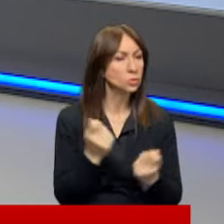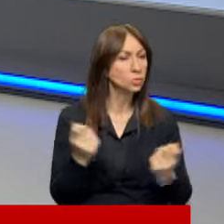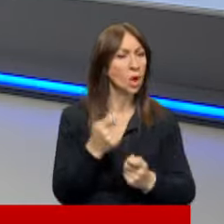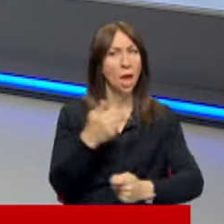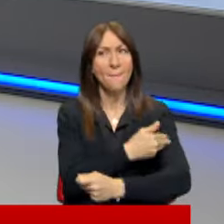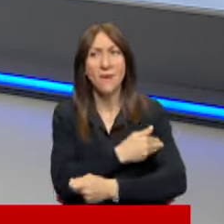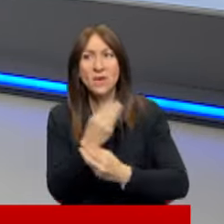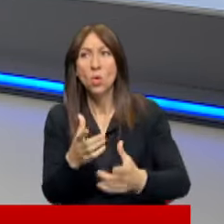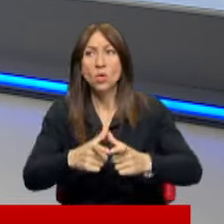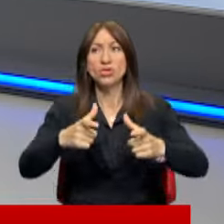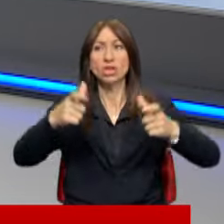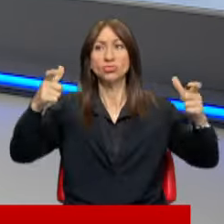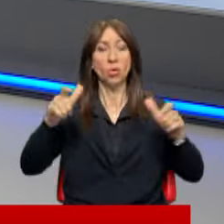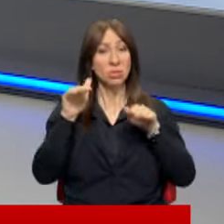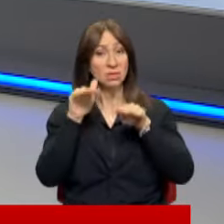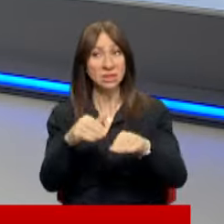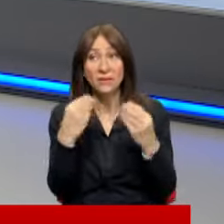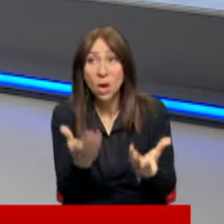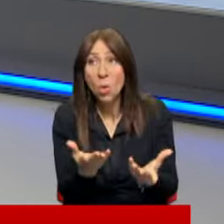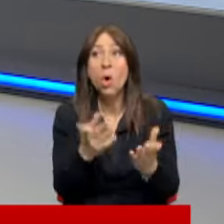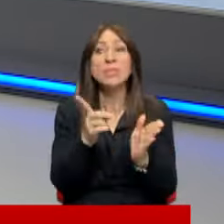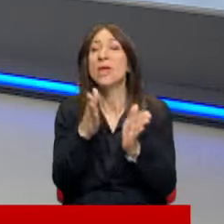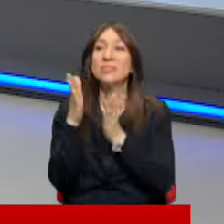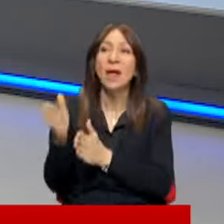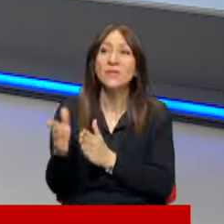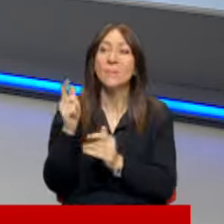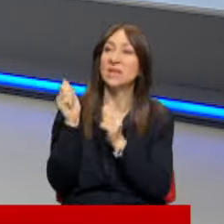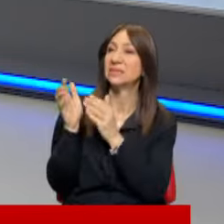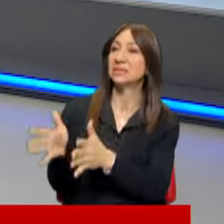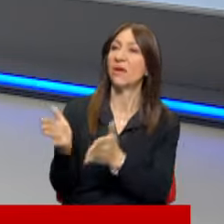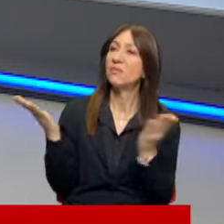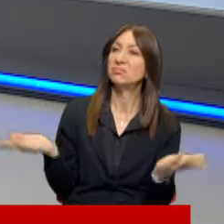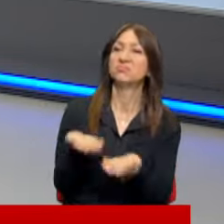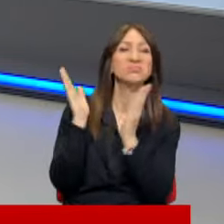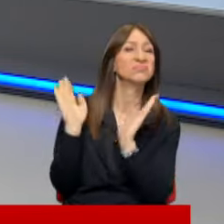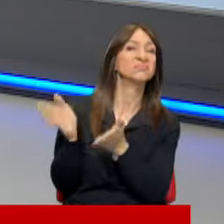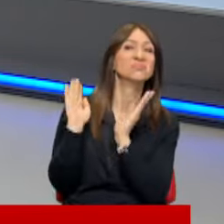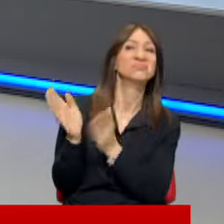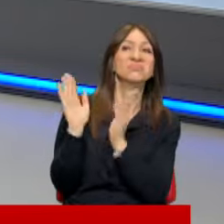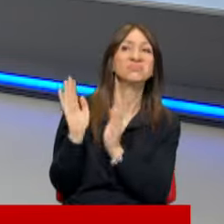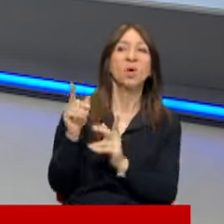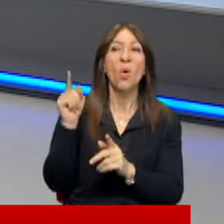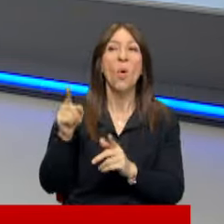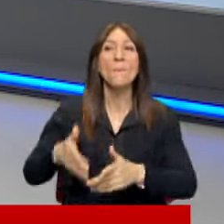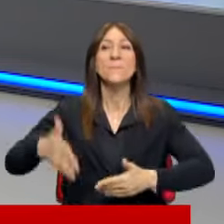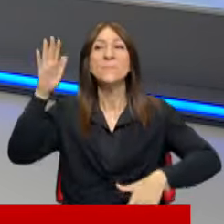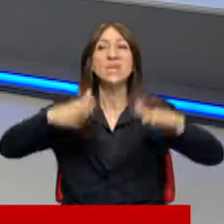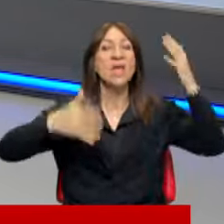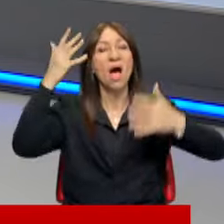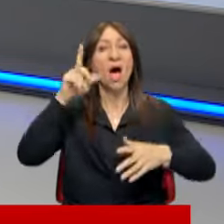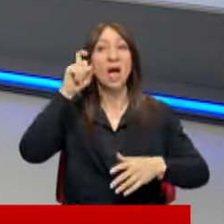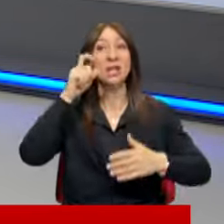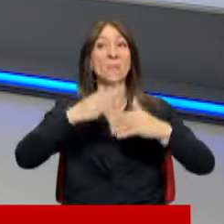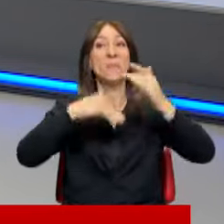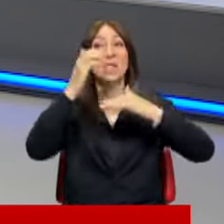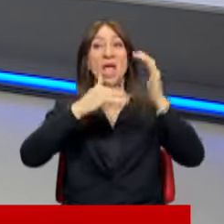gelişebilmesi için, büyümesi için katkıda bulunuyorlar. Diğer tarafta bir israftır, almış başını gitmiş. O binalar, akıllı